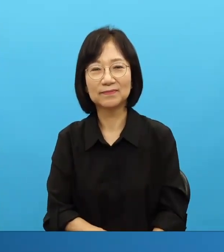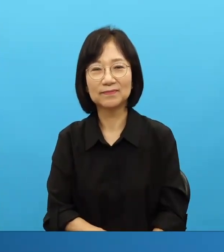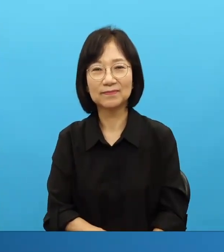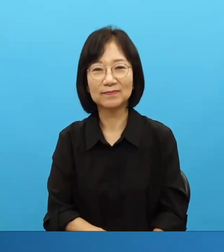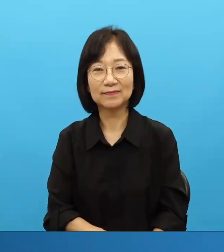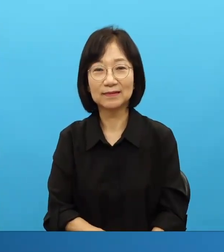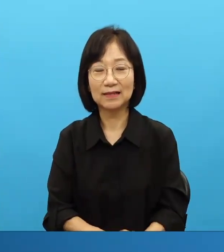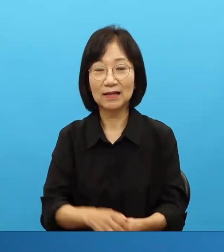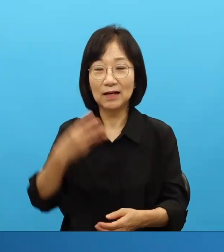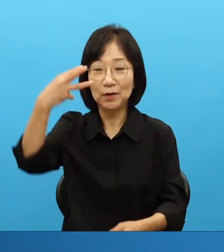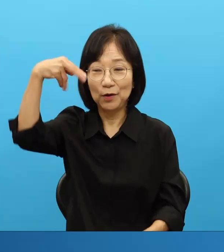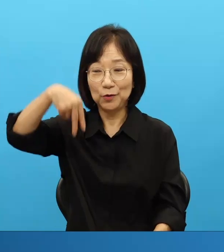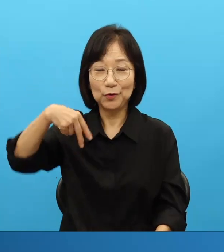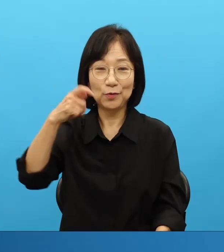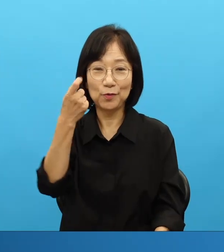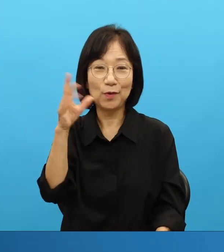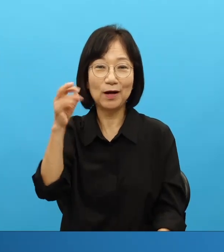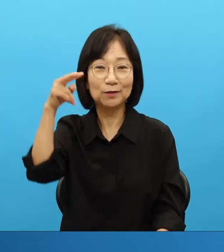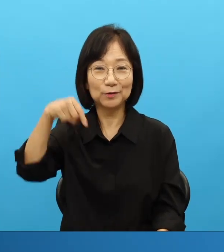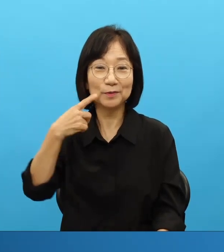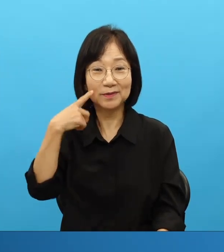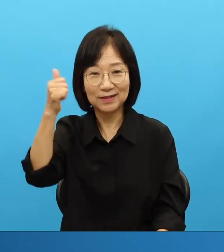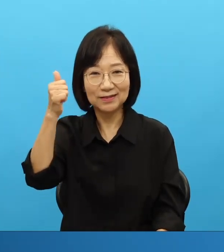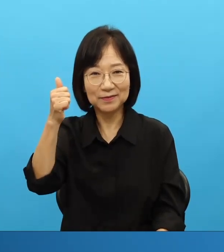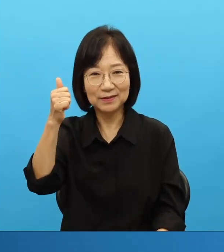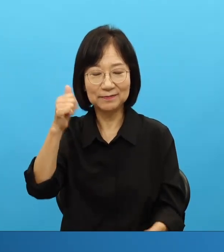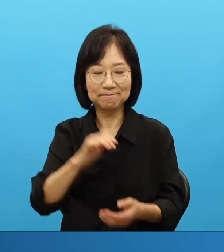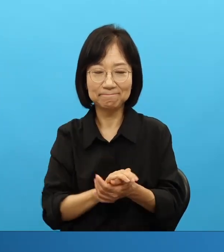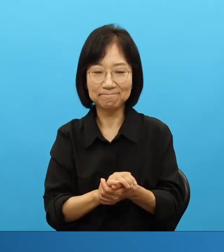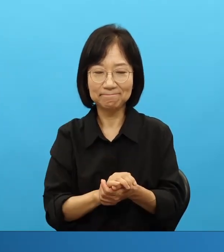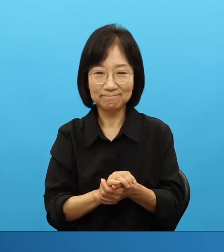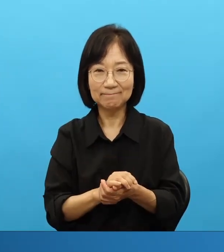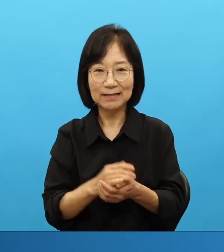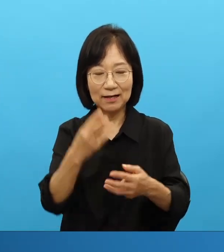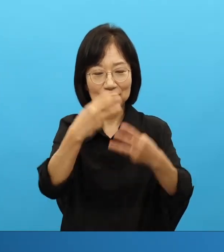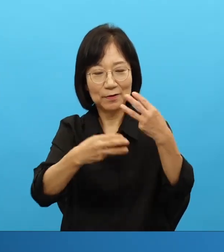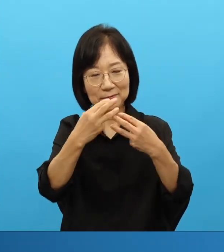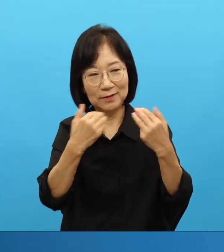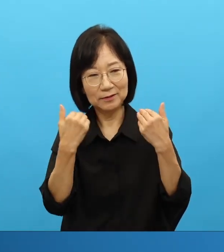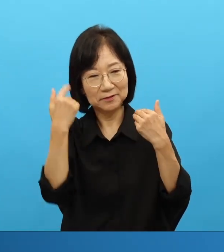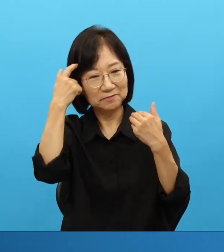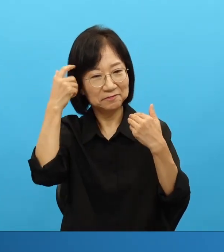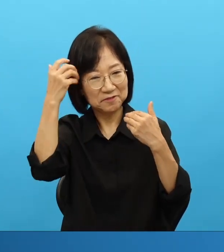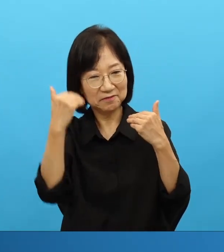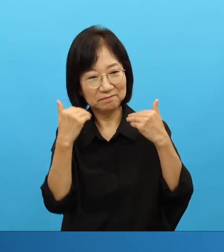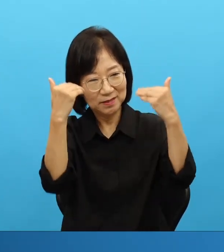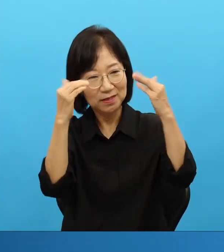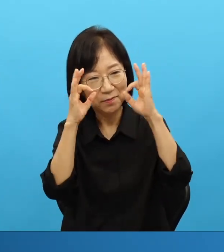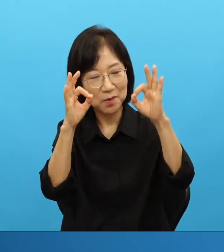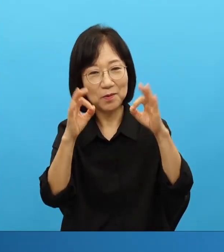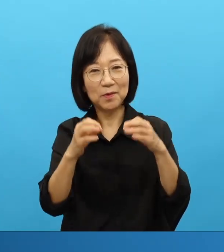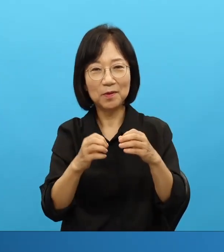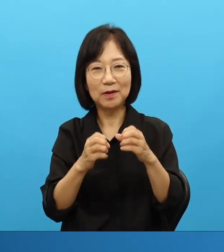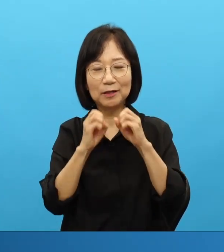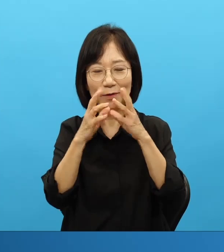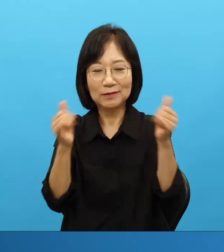류광수 목사는 한층 성장한 렘넌트들에게 전도자의 고백을 통해 3가지 메시지를 전했습니다.